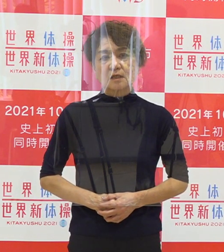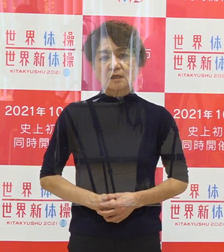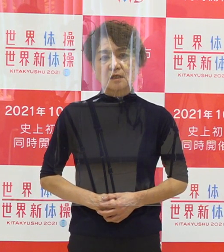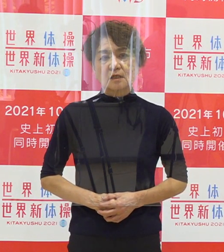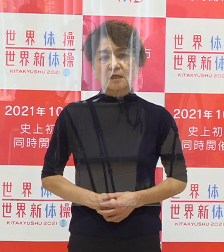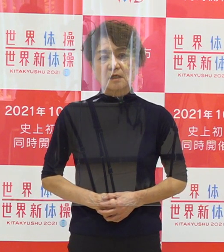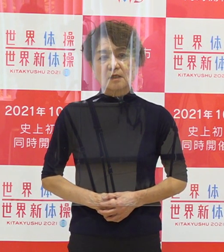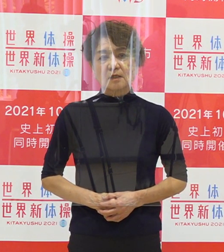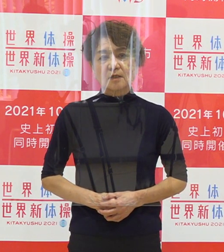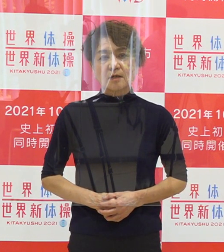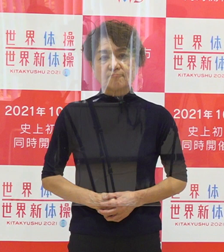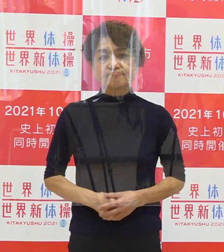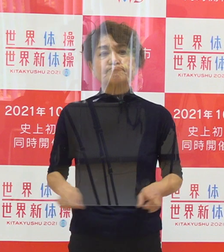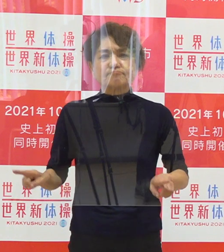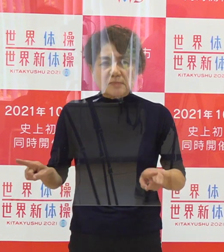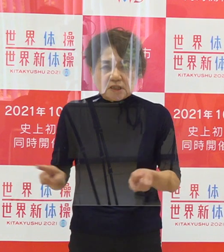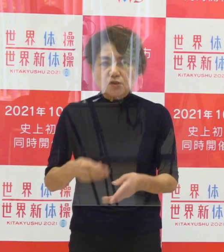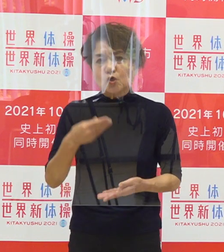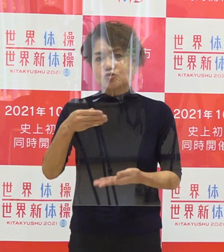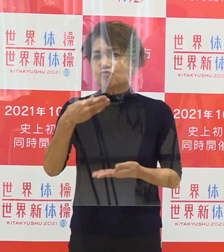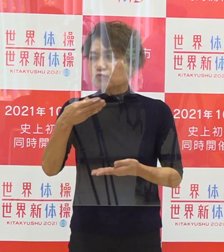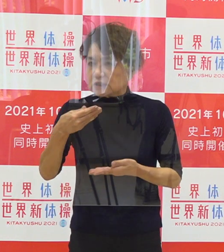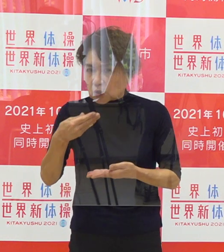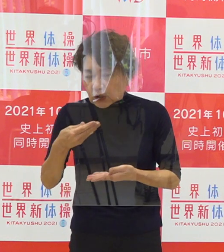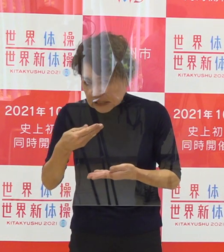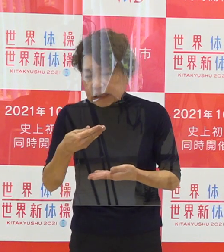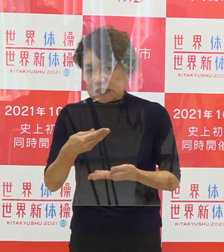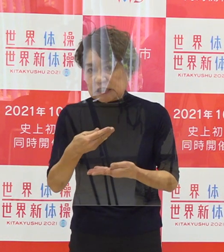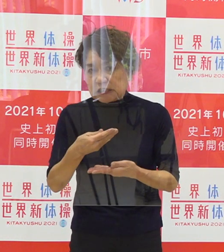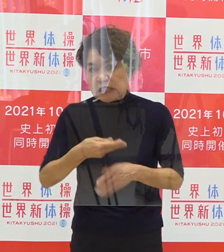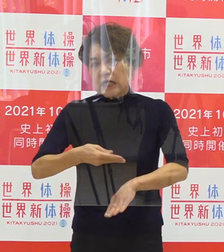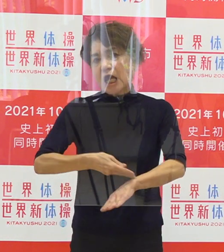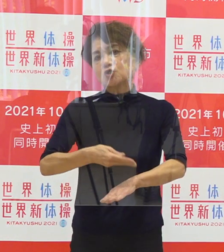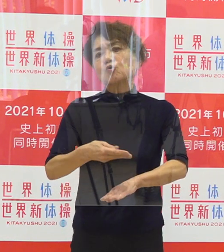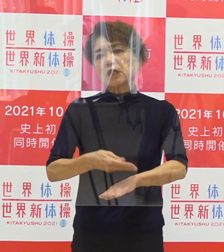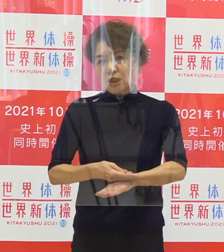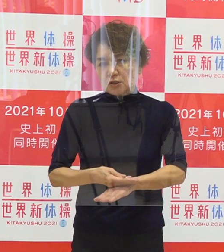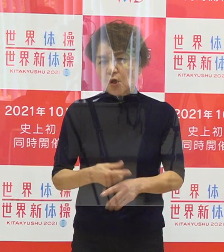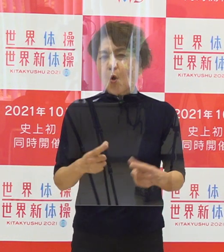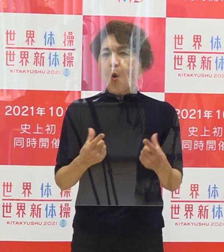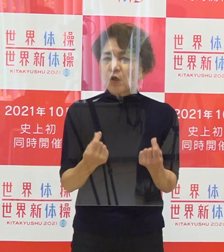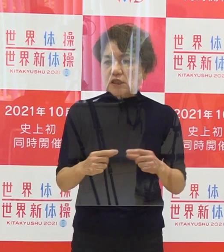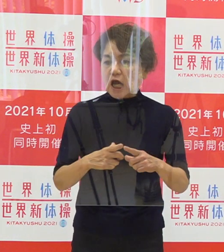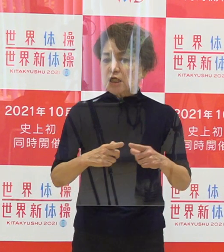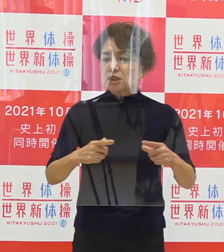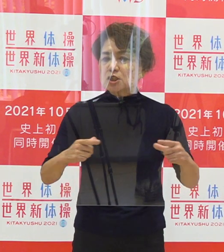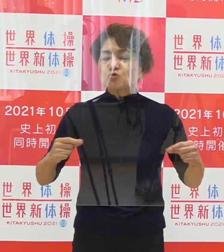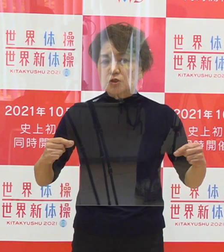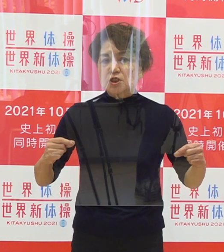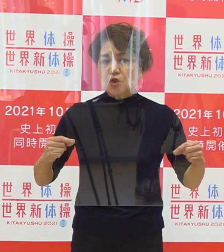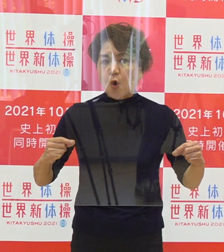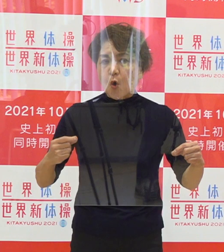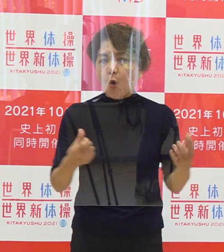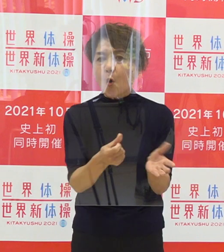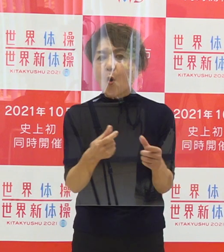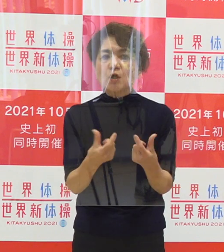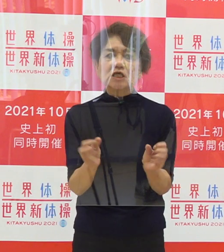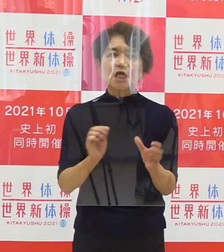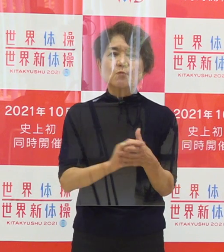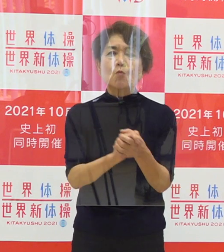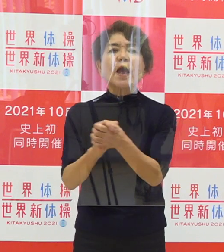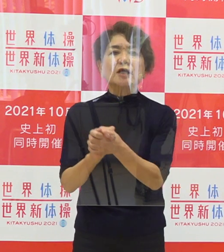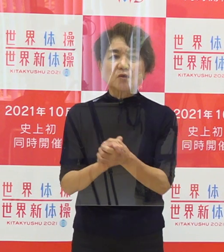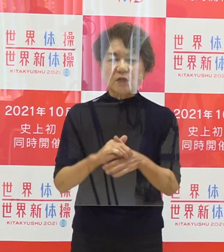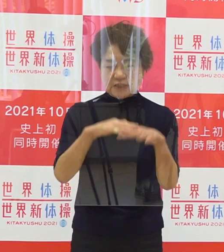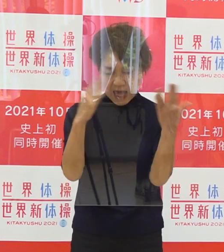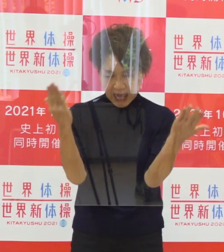に、食事をしたり、練習をしたりする同じ国のチームメイト全員に対して PCR